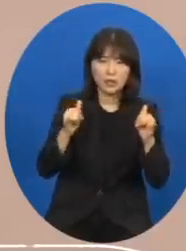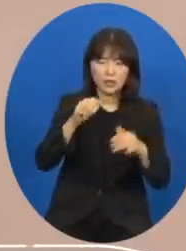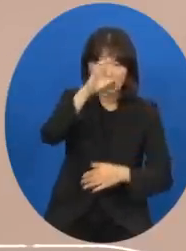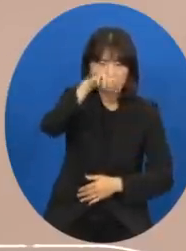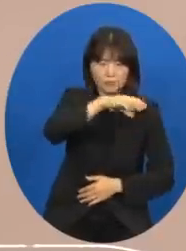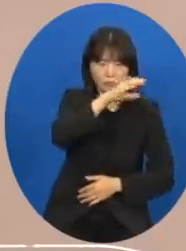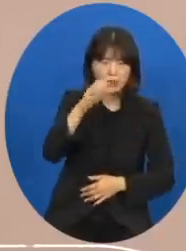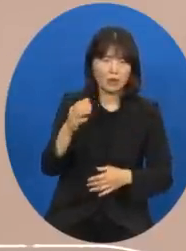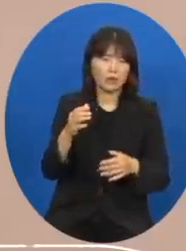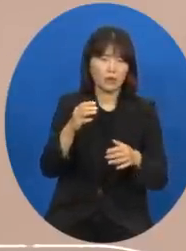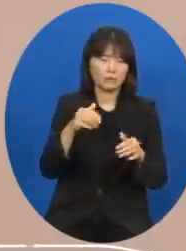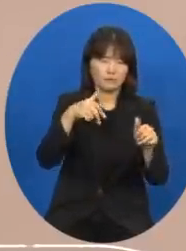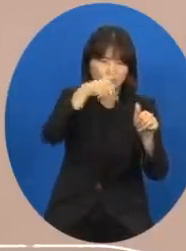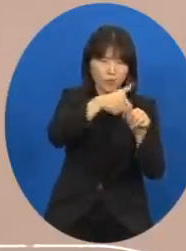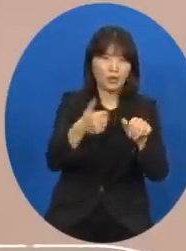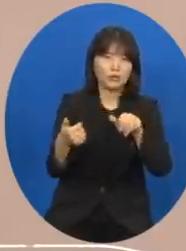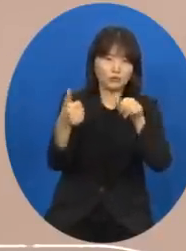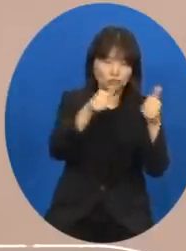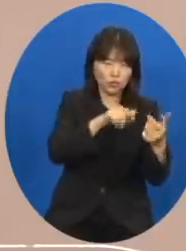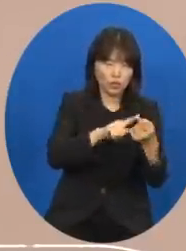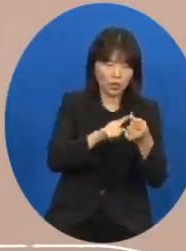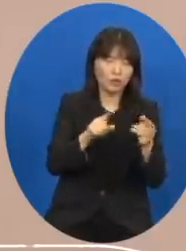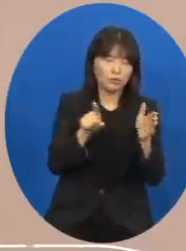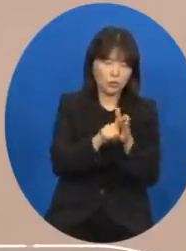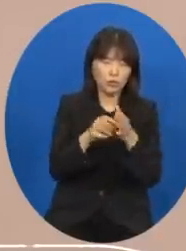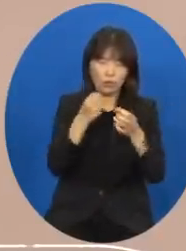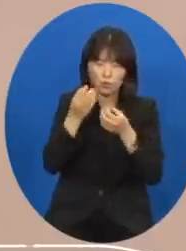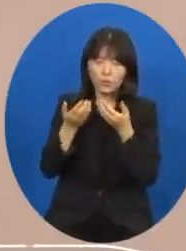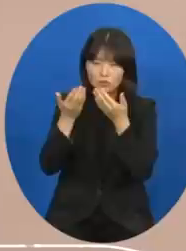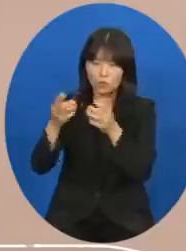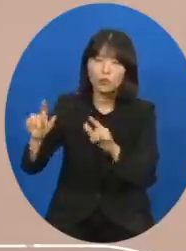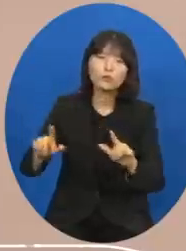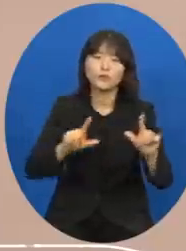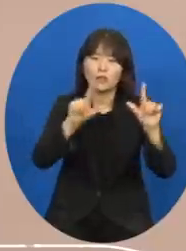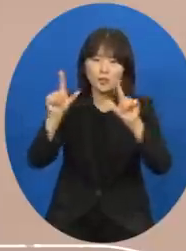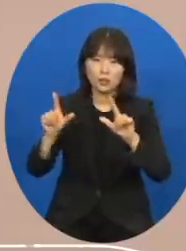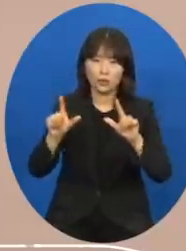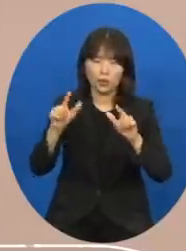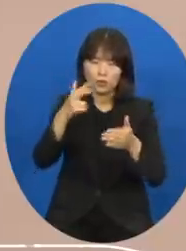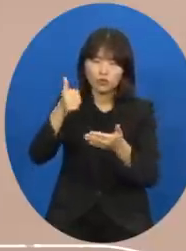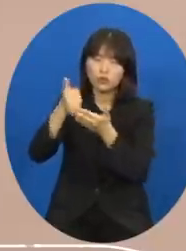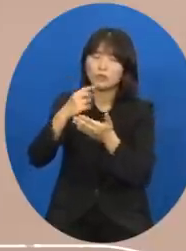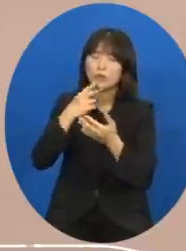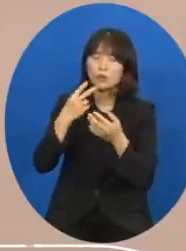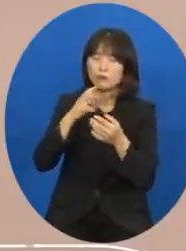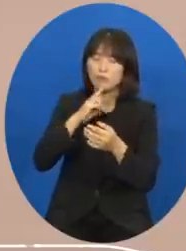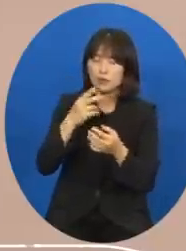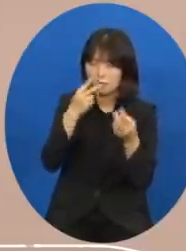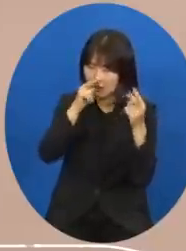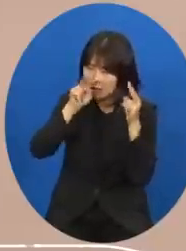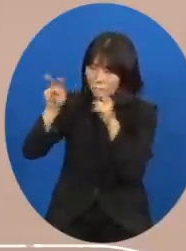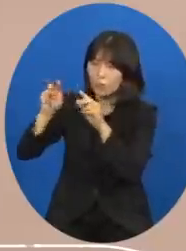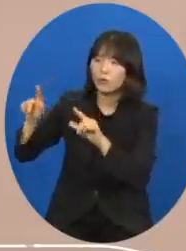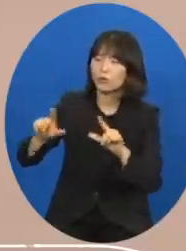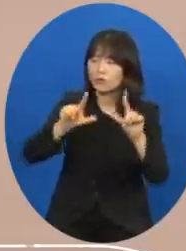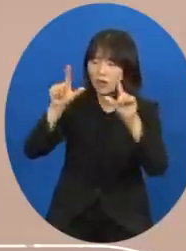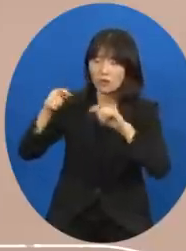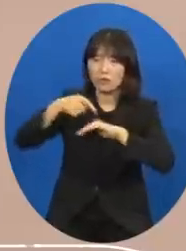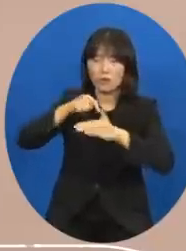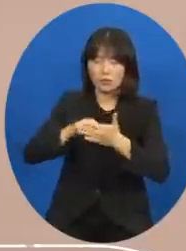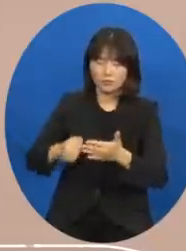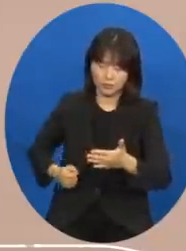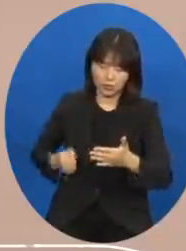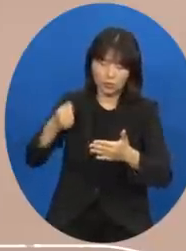죽었음을 믿고 고백하고 살기로, 이제는 주님만 바라보고 살기로 마음이